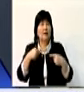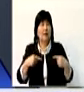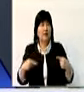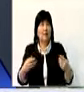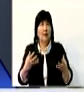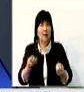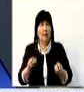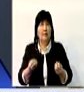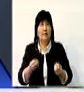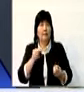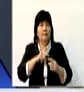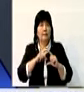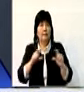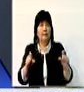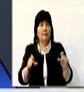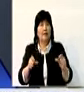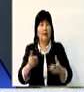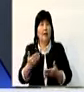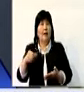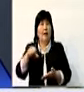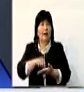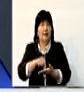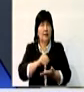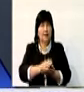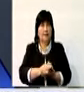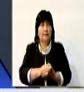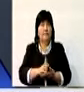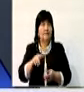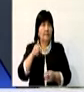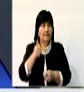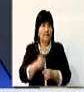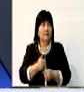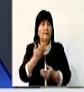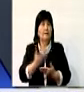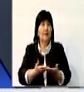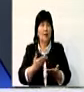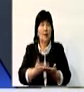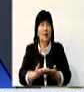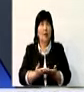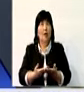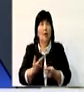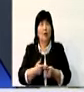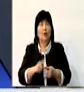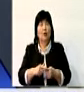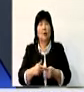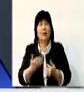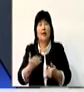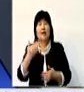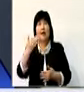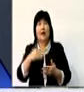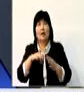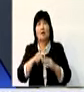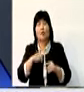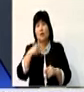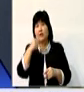ғылыми мекемелердің ғалымдары қатысады. Алғашқы нұсқасы осы жаңа емле ереженің бұл осы